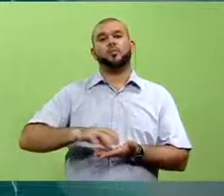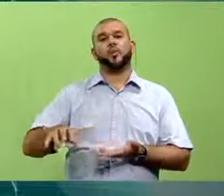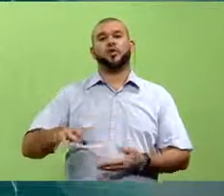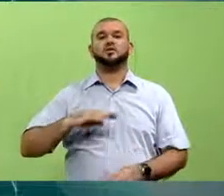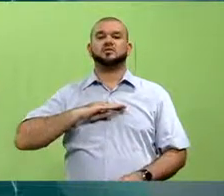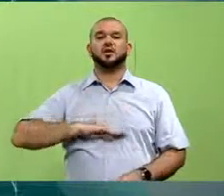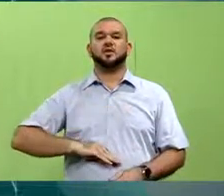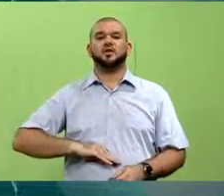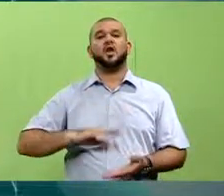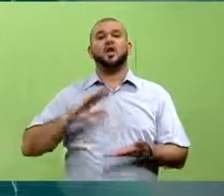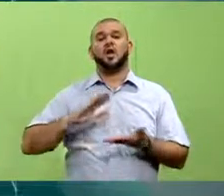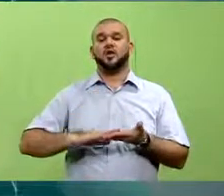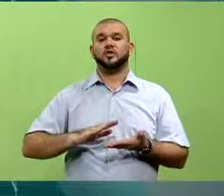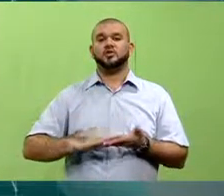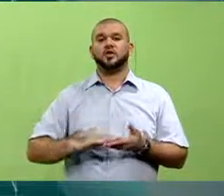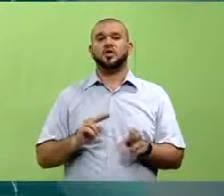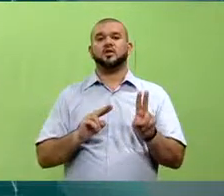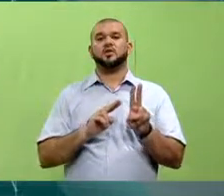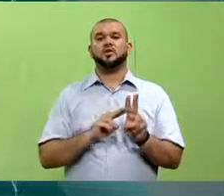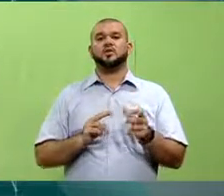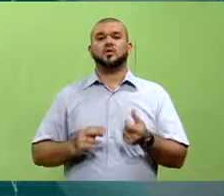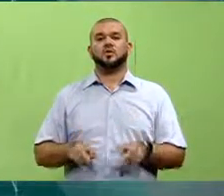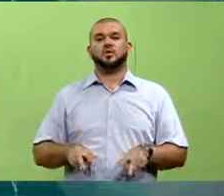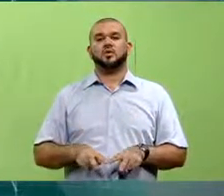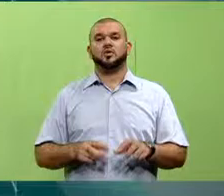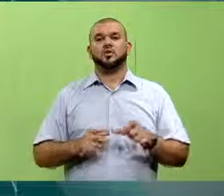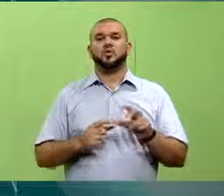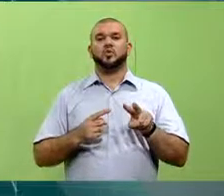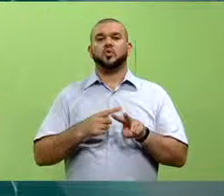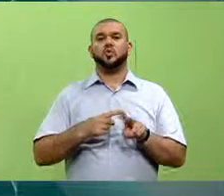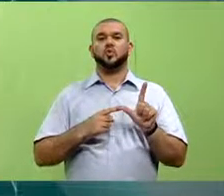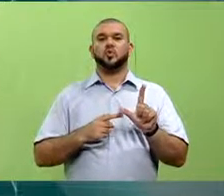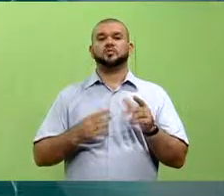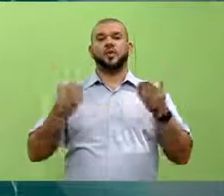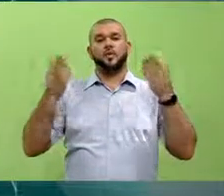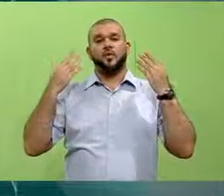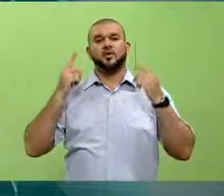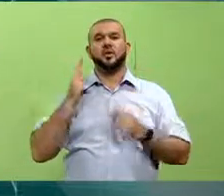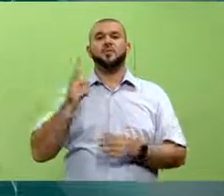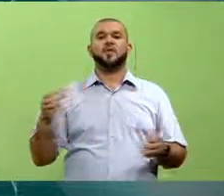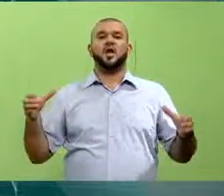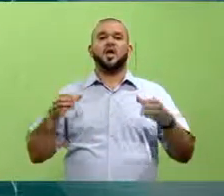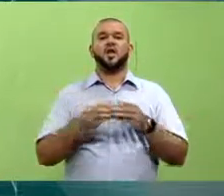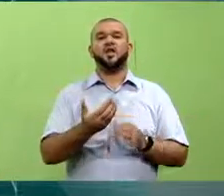de çocuklarını bu bölgede doğurup büyüttüğünü vurguladı.